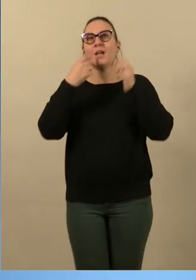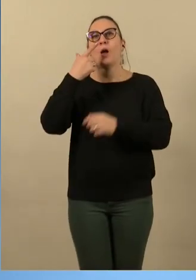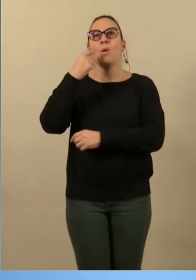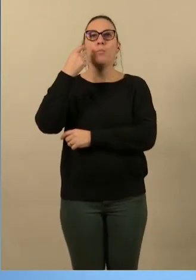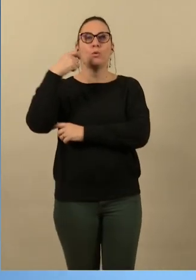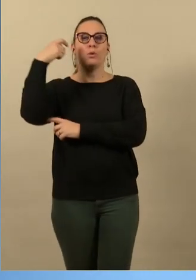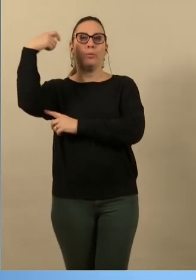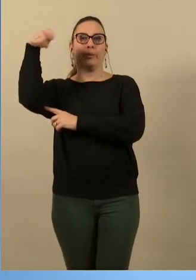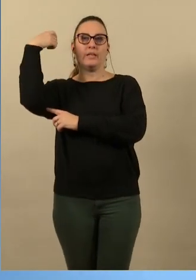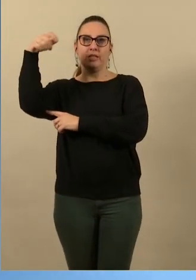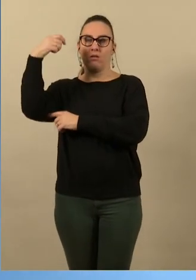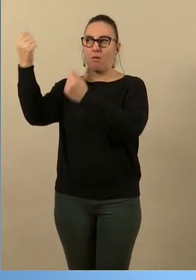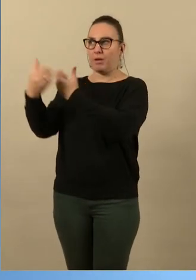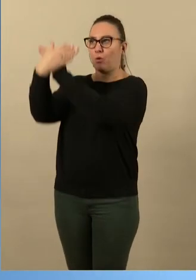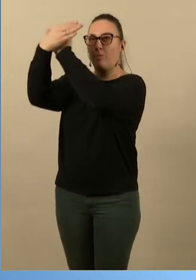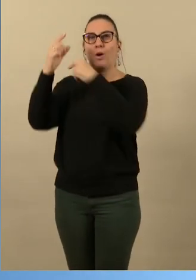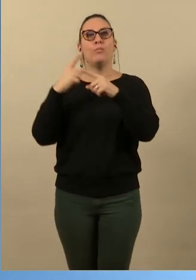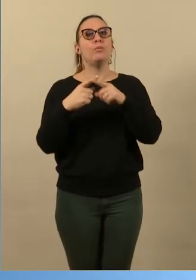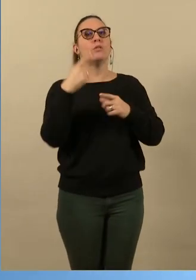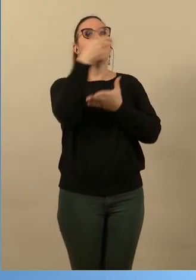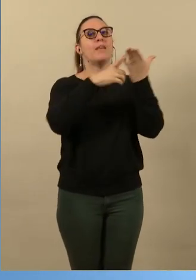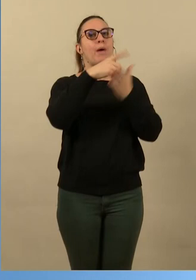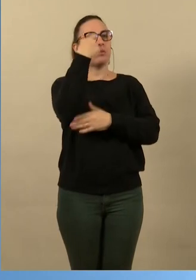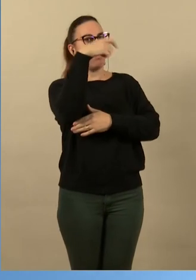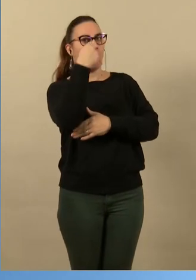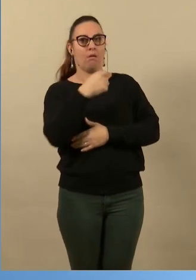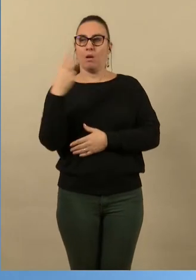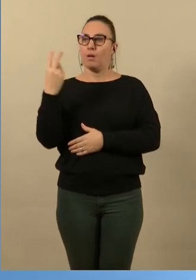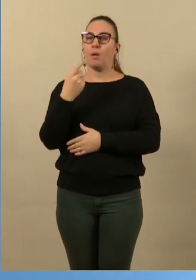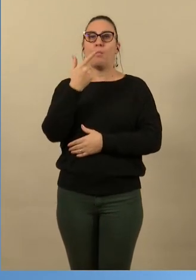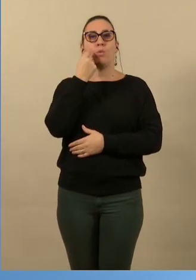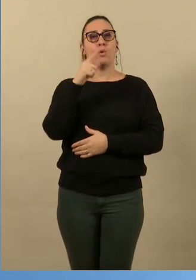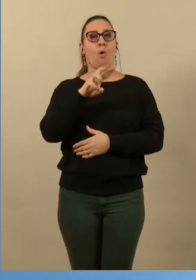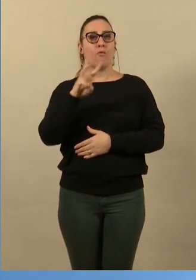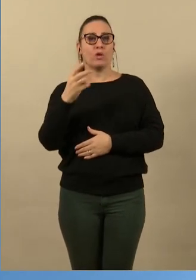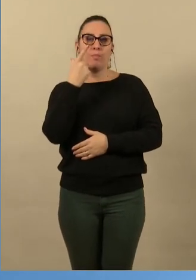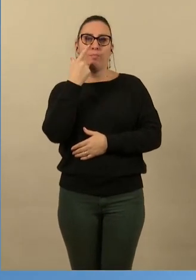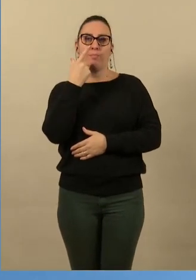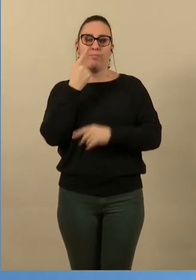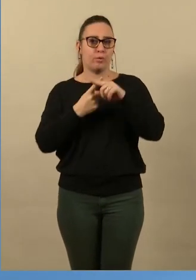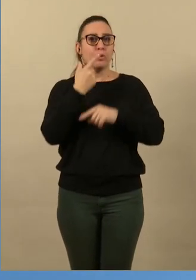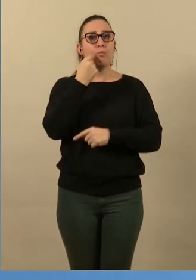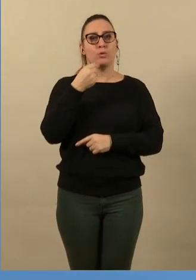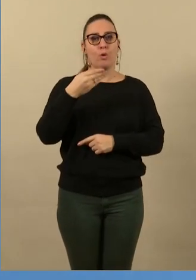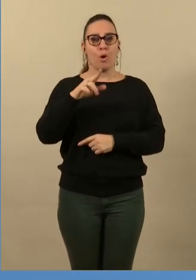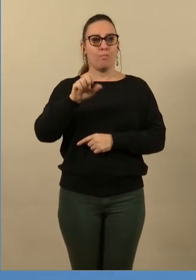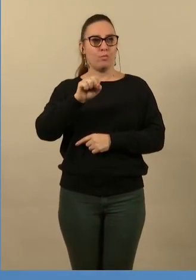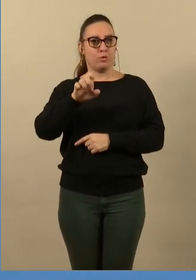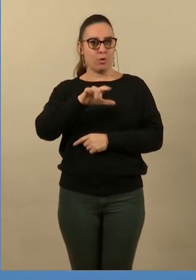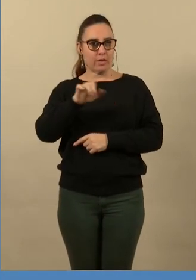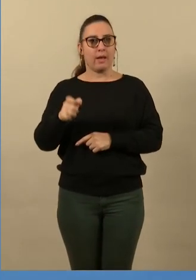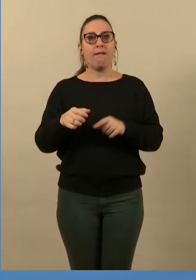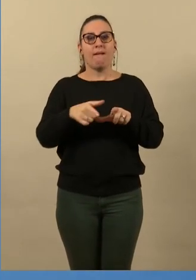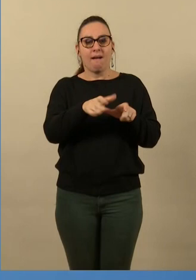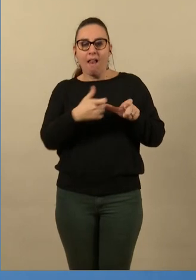Barbier d'agir auprès de monsieurs Laurent vquier et Renaud musulier afin que le site l'anneau de vitesse de